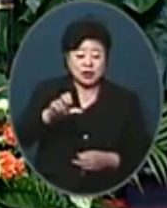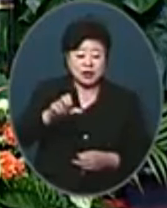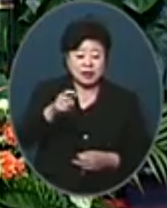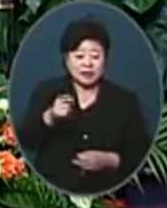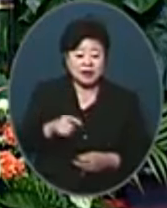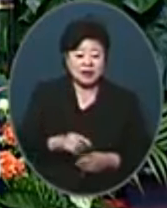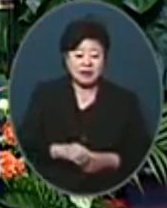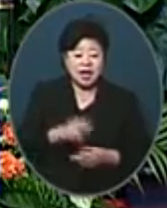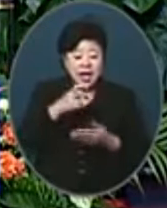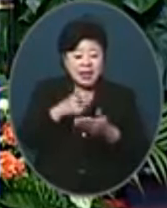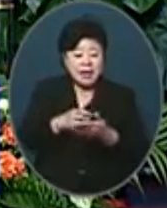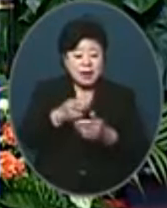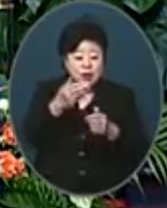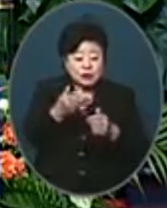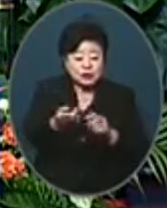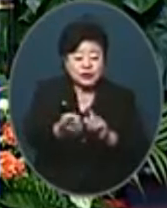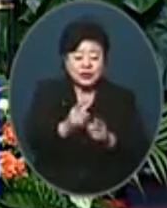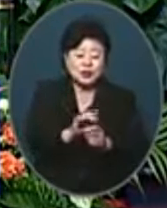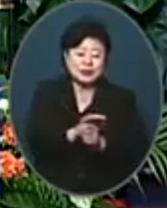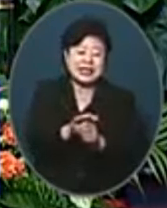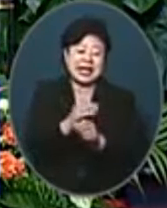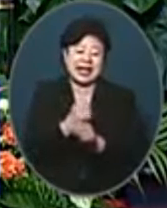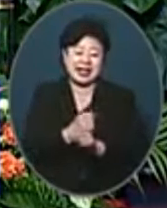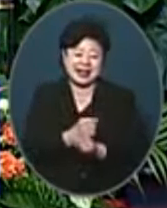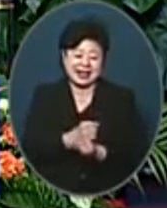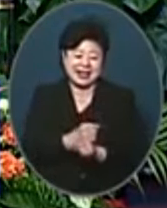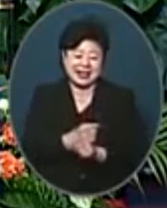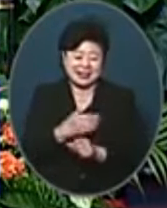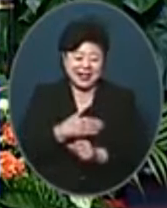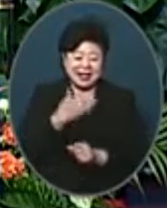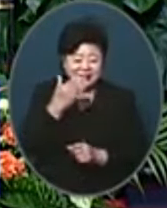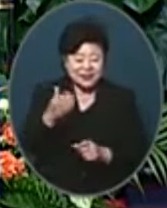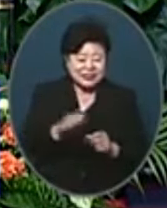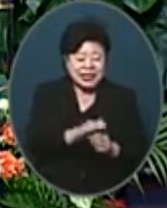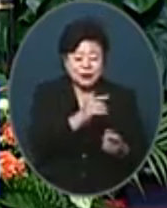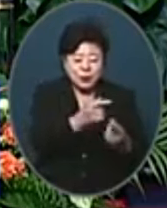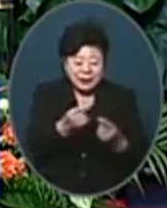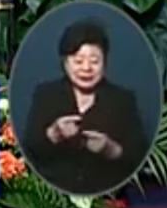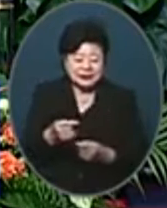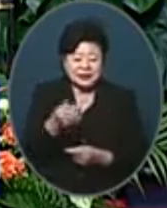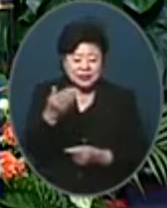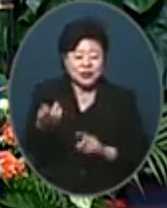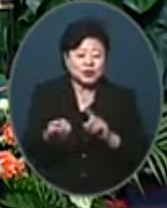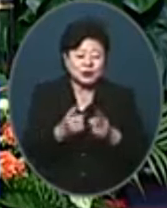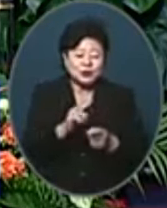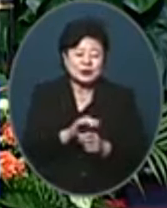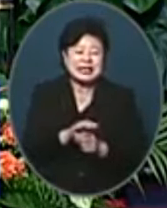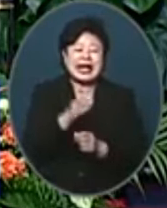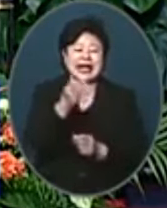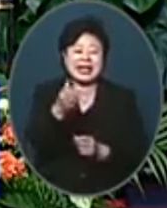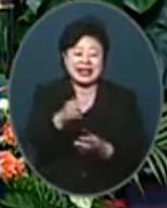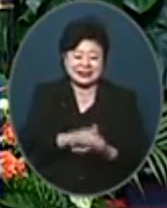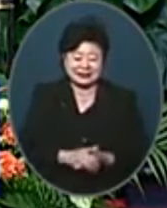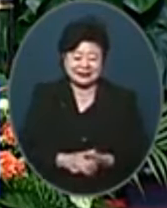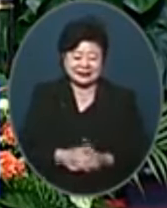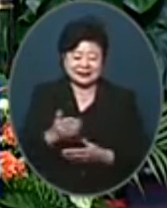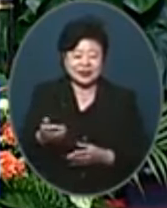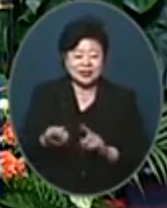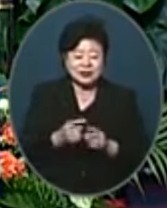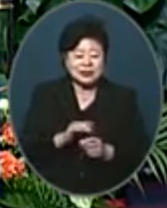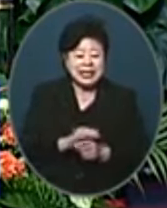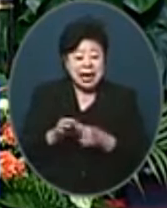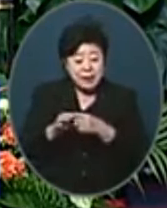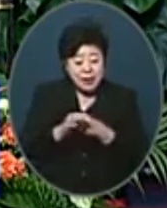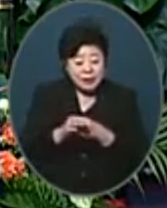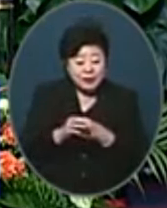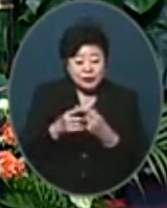내 계명을 너희에게 주노니 서로 사랑하라. 내가 너희를 사랑한 것 같이 너희도 서로 사랑하라. 너희가 서로